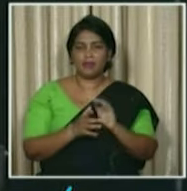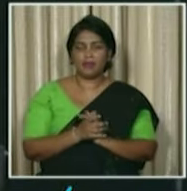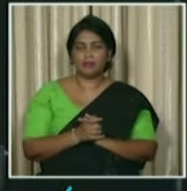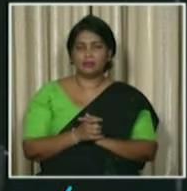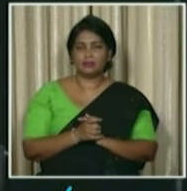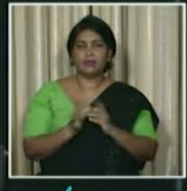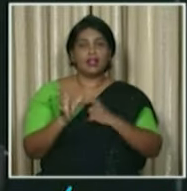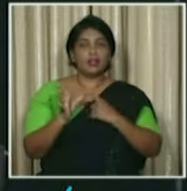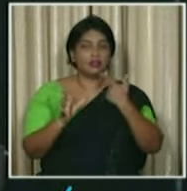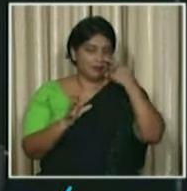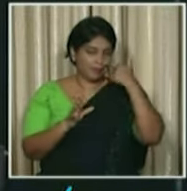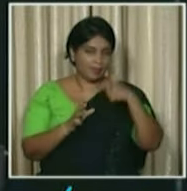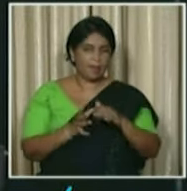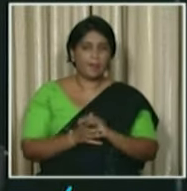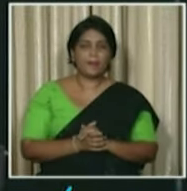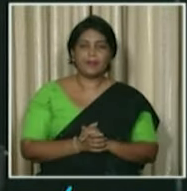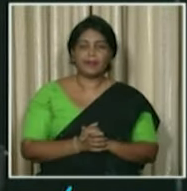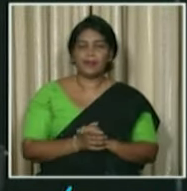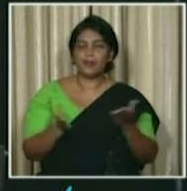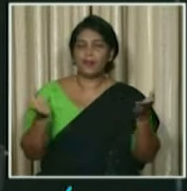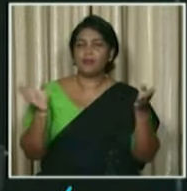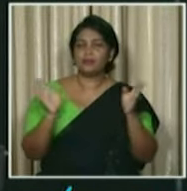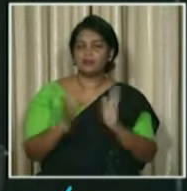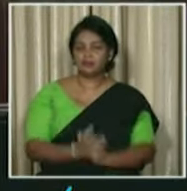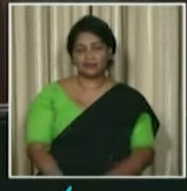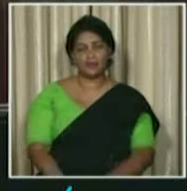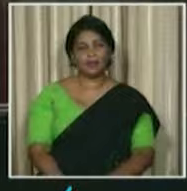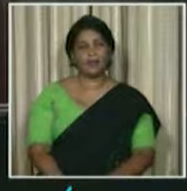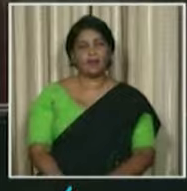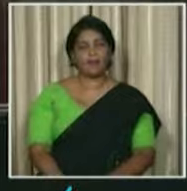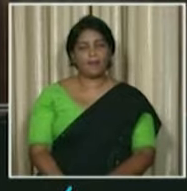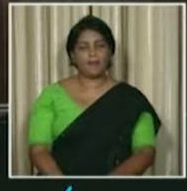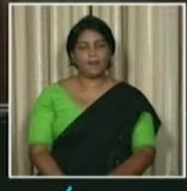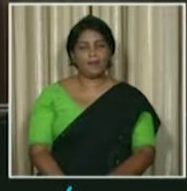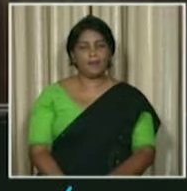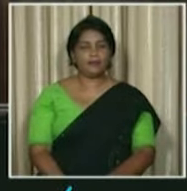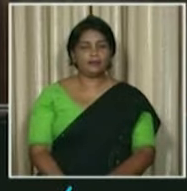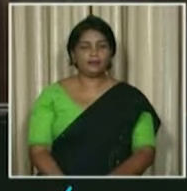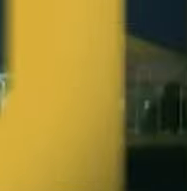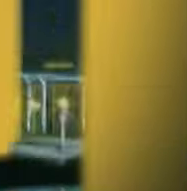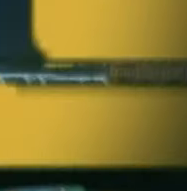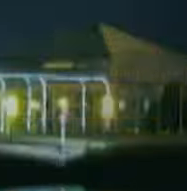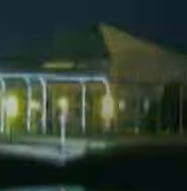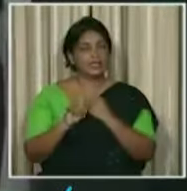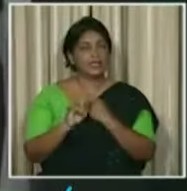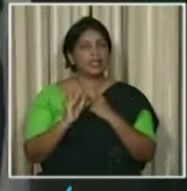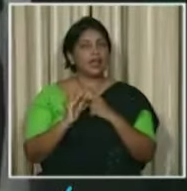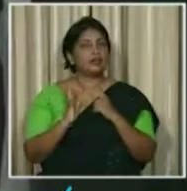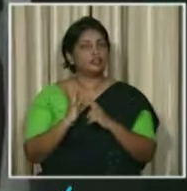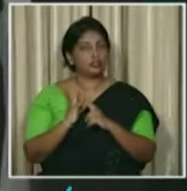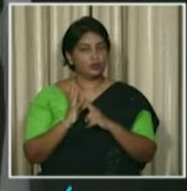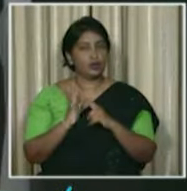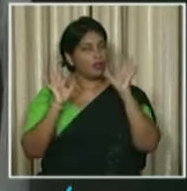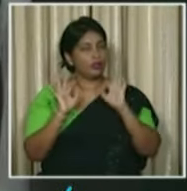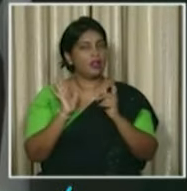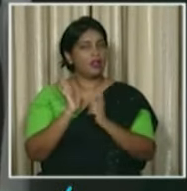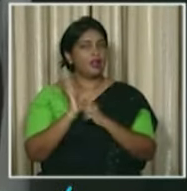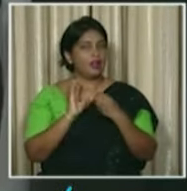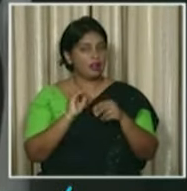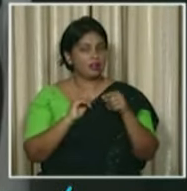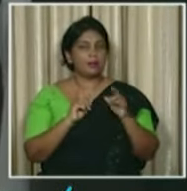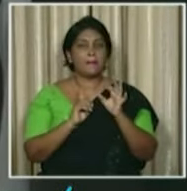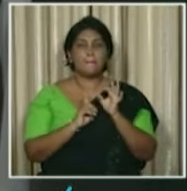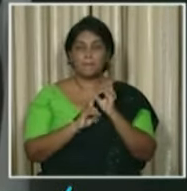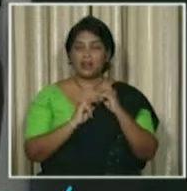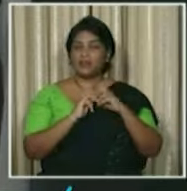ඇලෙක්සැන්ඩ්‍රා ෂෙඩ් එක වහලා වරප්‍රසාද ප්‍රශ්න ඉදිරිපත් කරන්නේ. පොලී රහිත ණය මේ